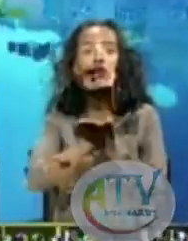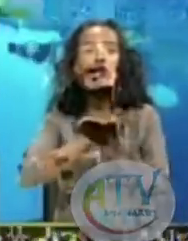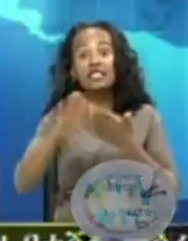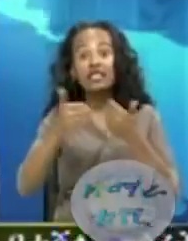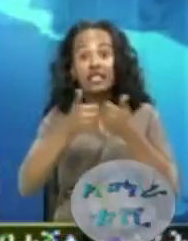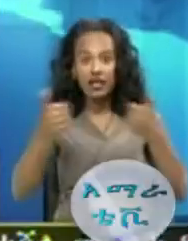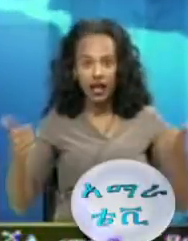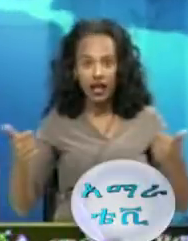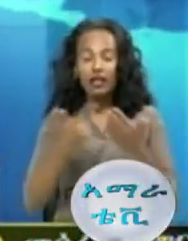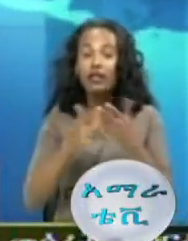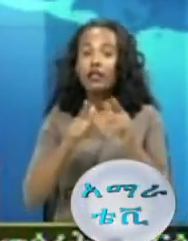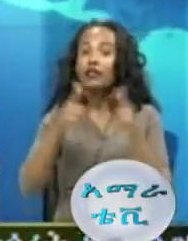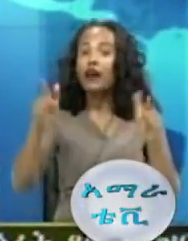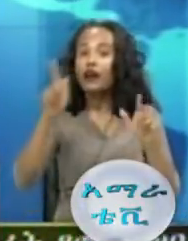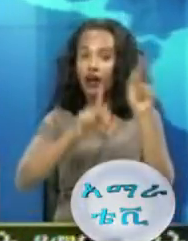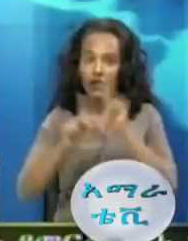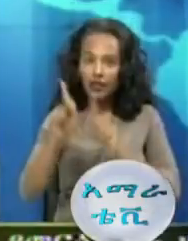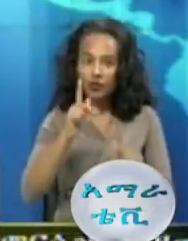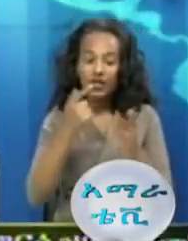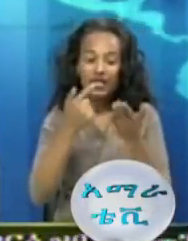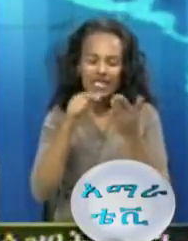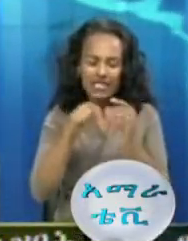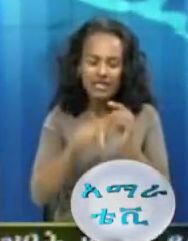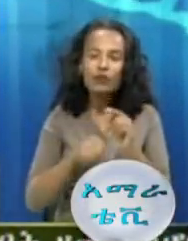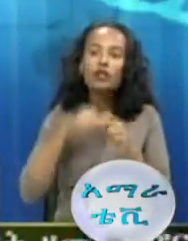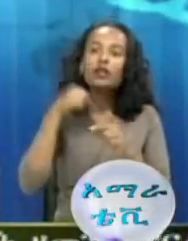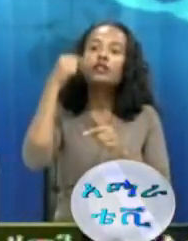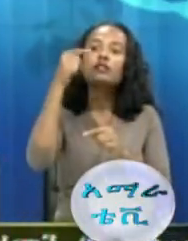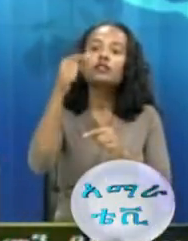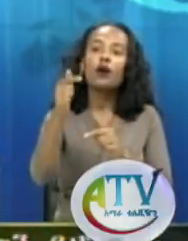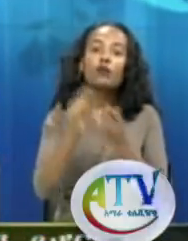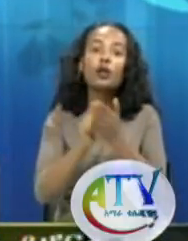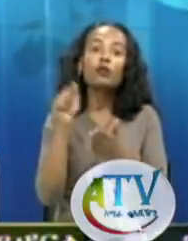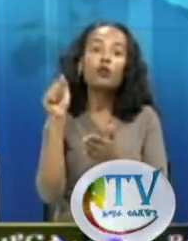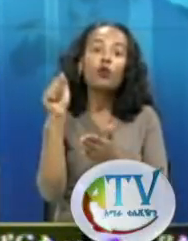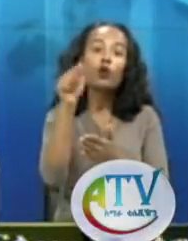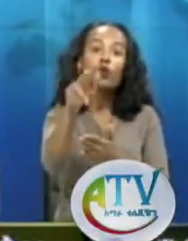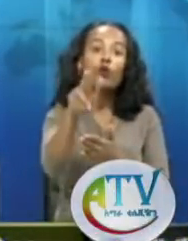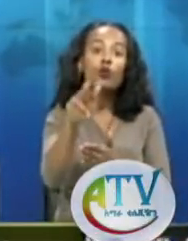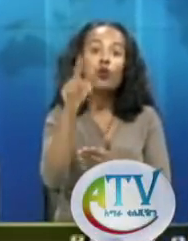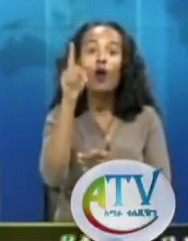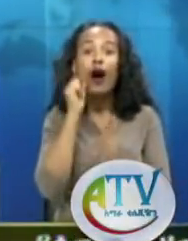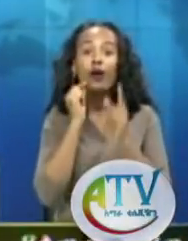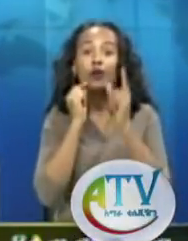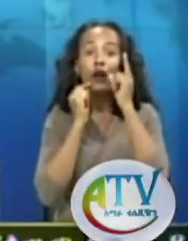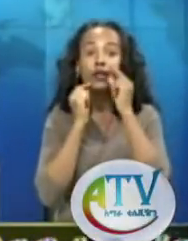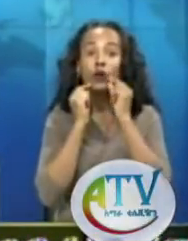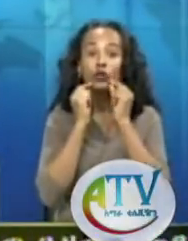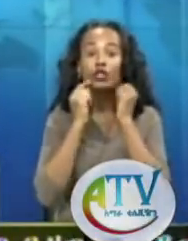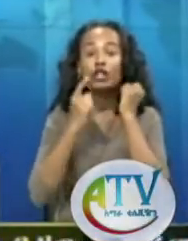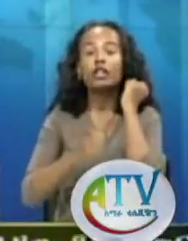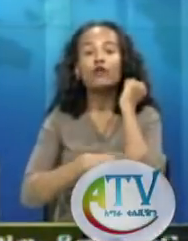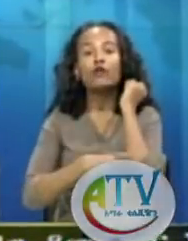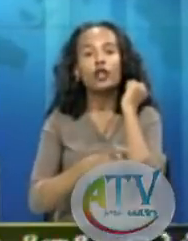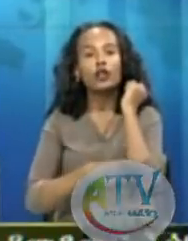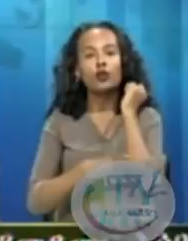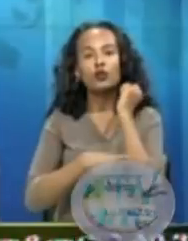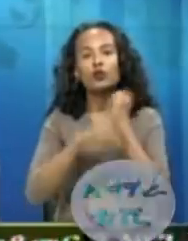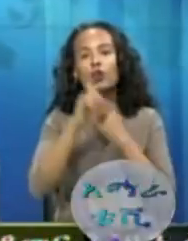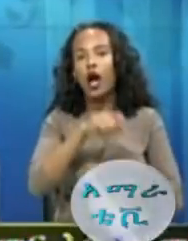ይህንን ታላቅ ሕዝብ እዚህም እዚያም የሚወረወሩ አልባልታዎች ሊፈታተኑት